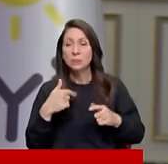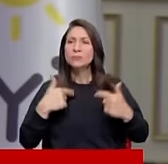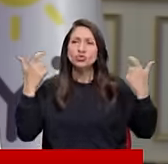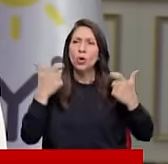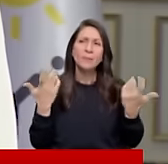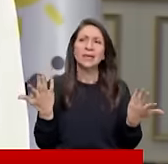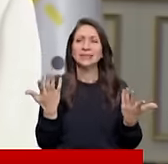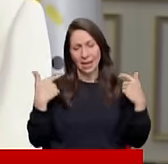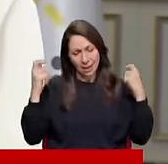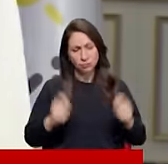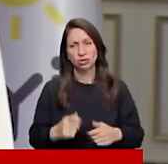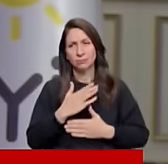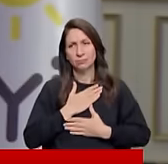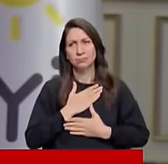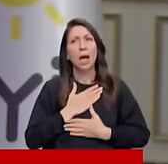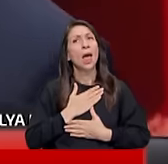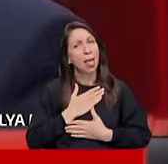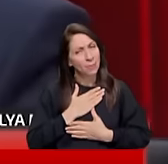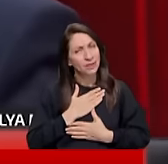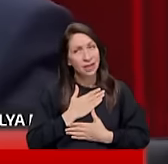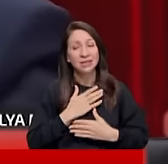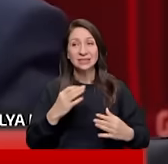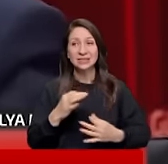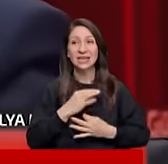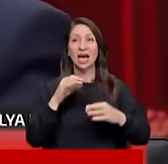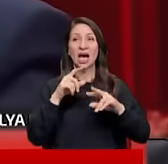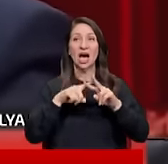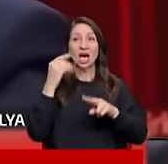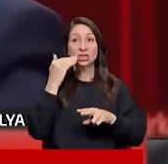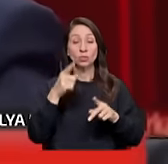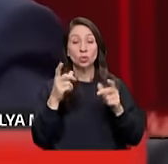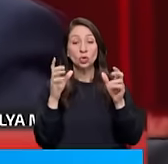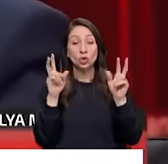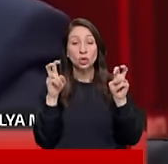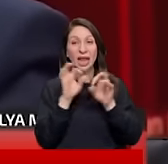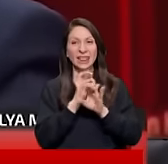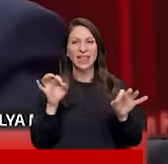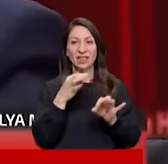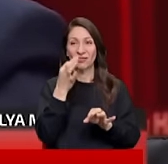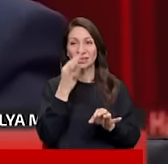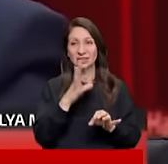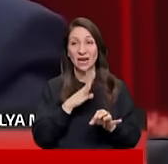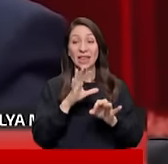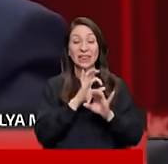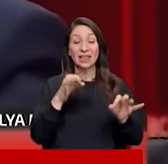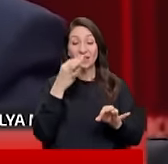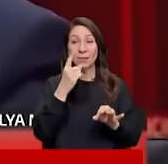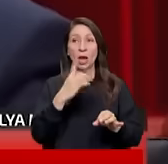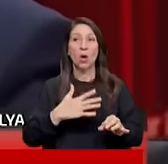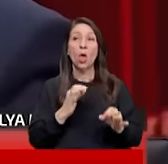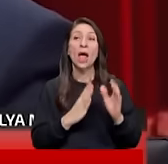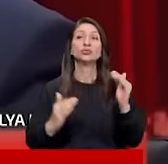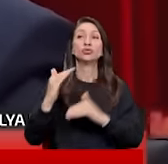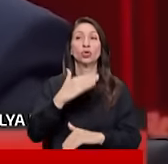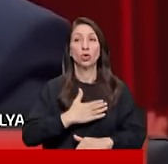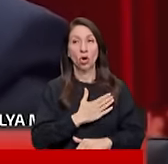ne düşüyorsa yapacağım. Elbette ki. Sayın Akşener'in bu konuya ilişkin net ifadesi var. Net ifadesi sonrasında da bir kurultay kararı verdi.